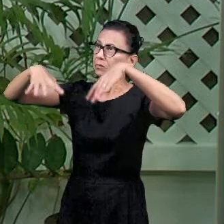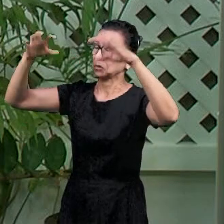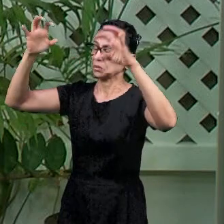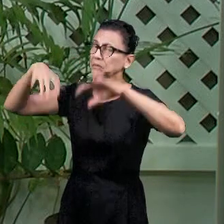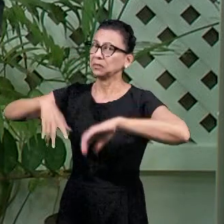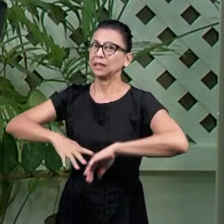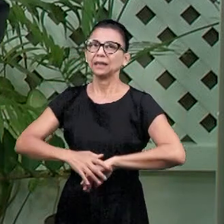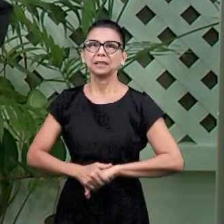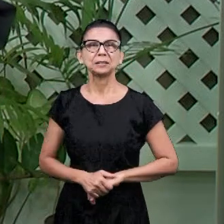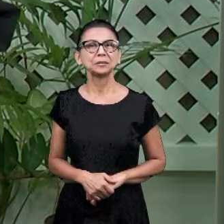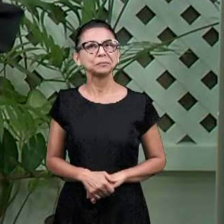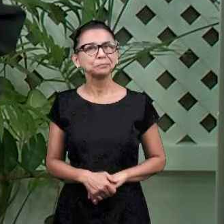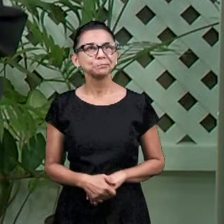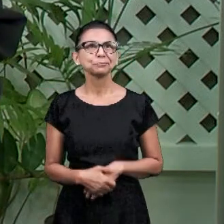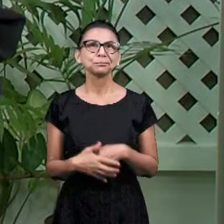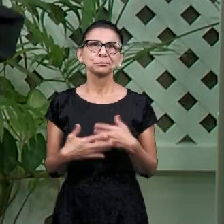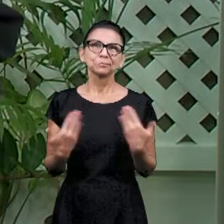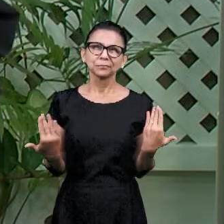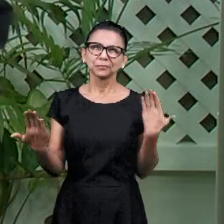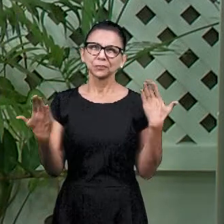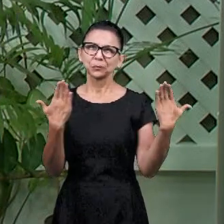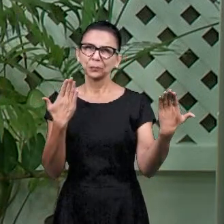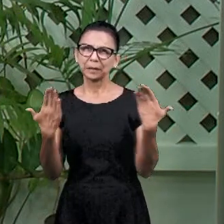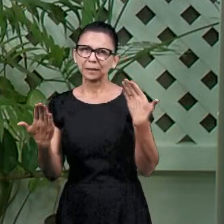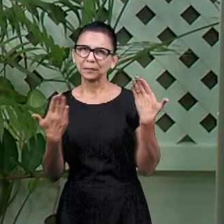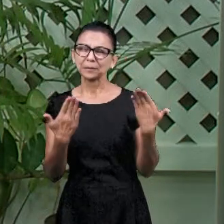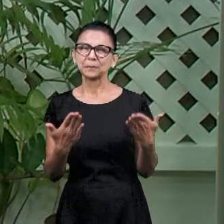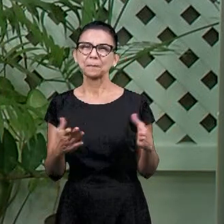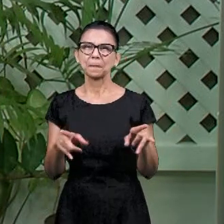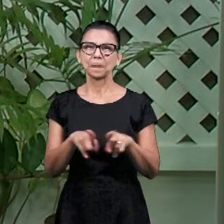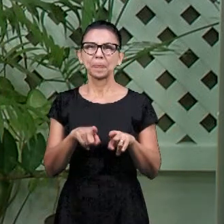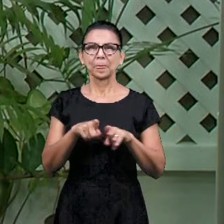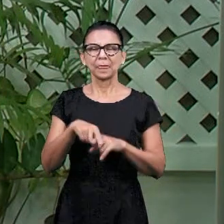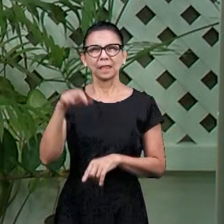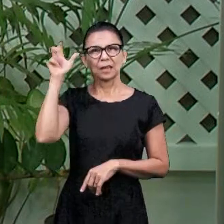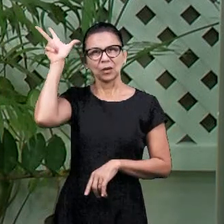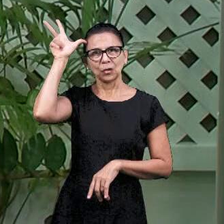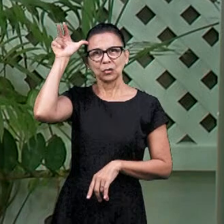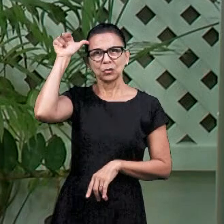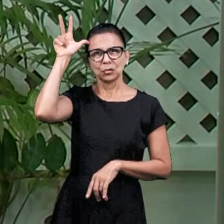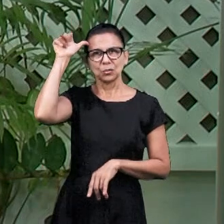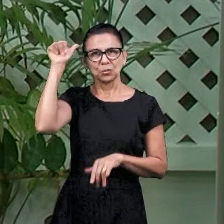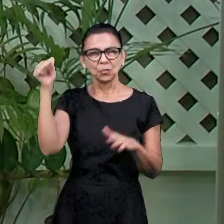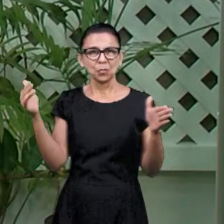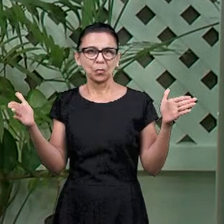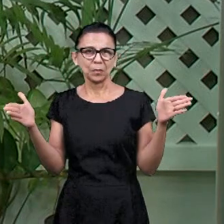a les météorologistes qui disent qu'il va pleuvoir.